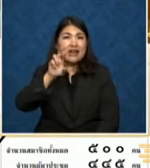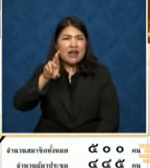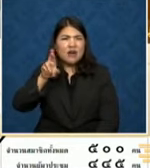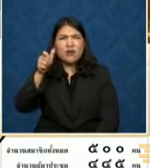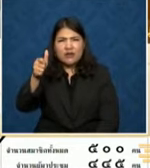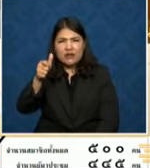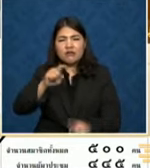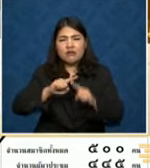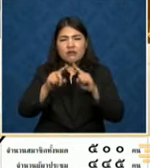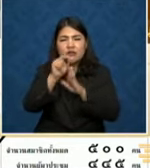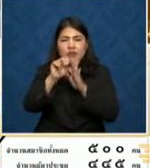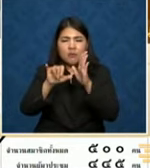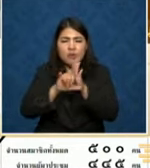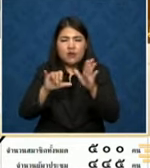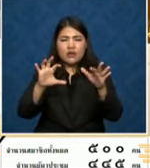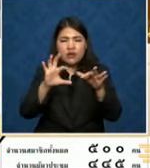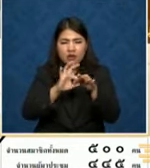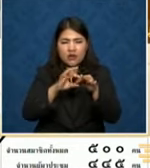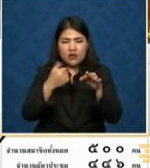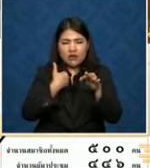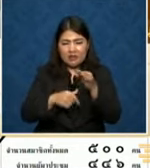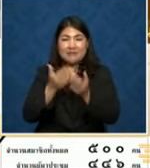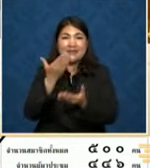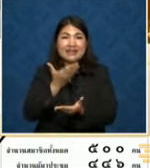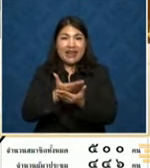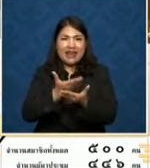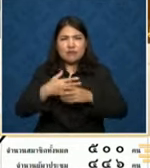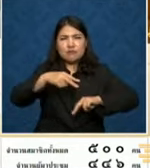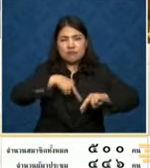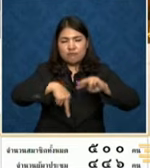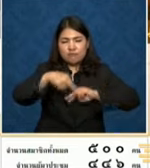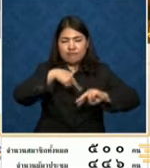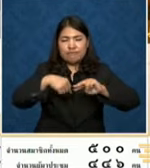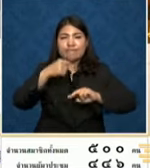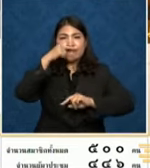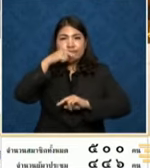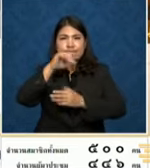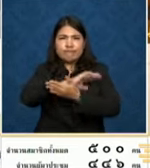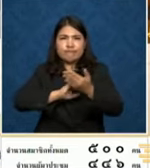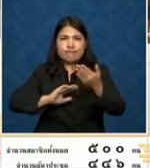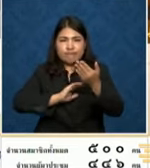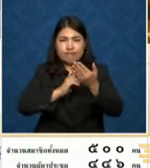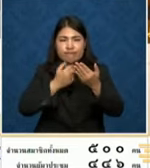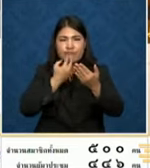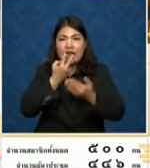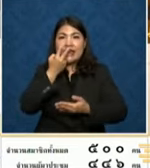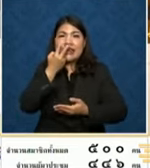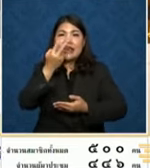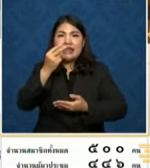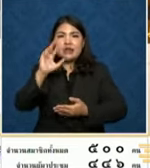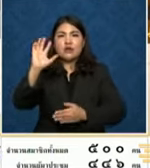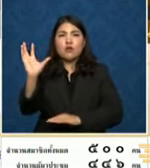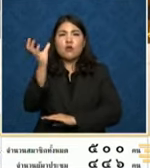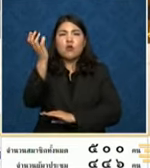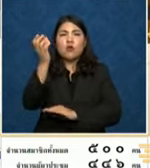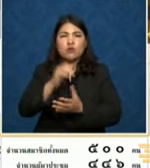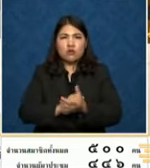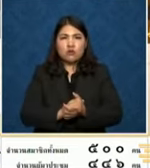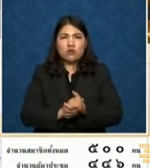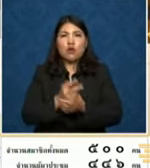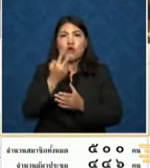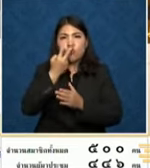ญนโยบายการรักษาเสถียรภาพราคาภายในประเทศแทนประเทศให้สะท้อนถึงราคาโลกนะครับข